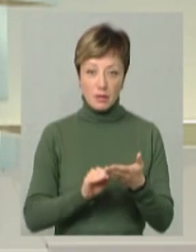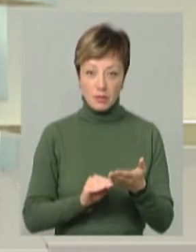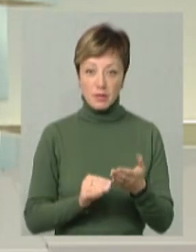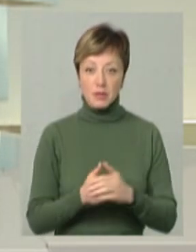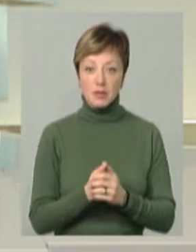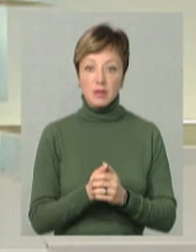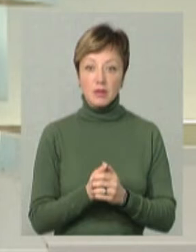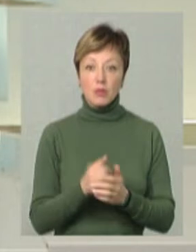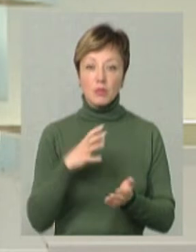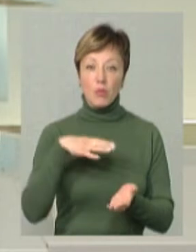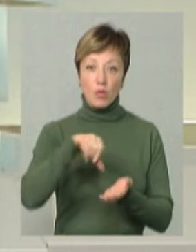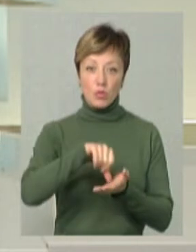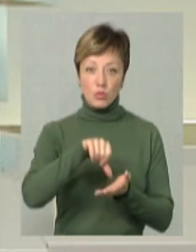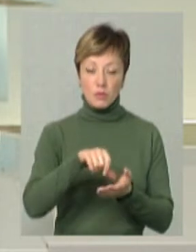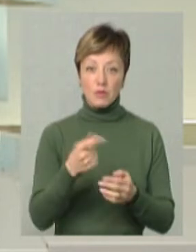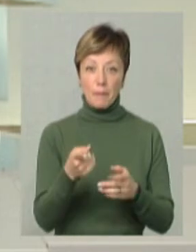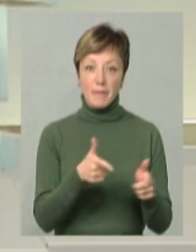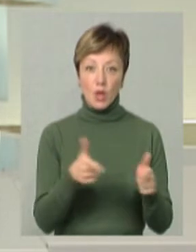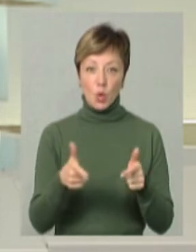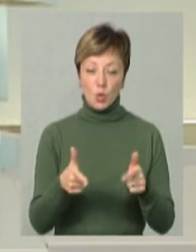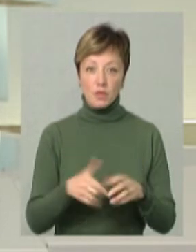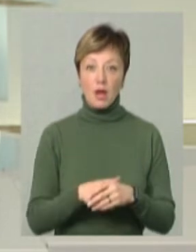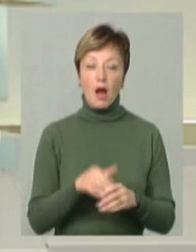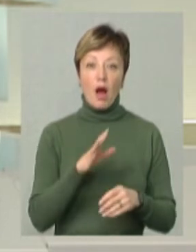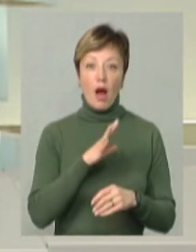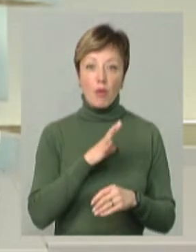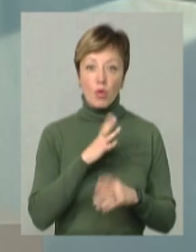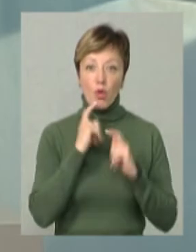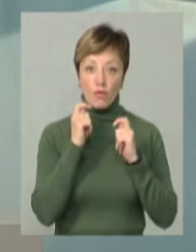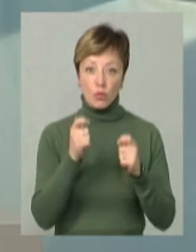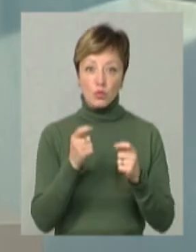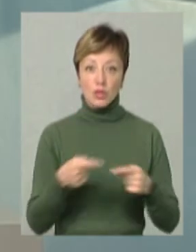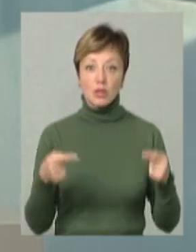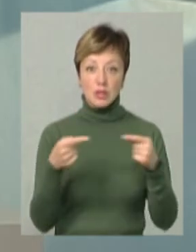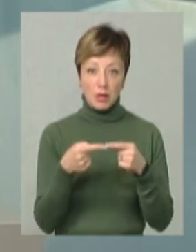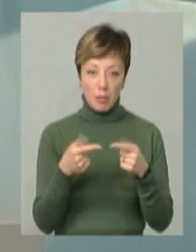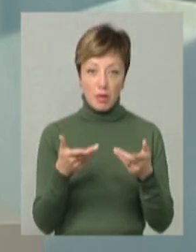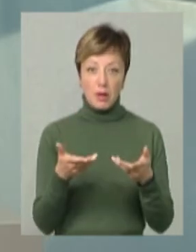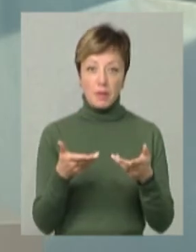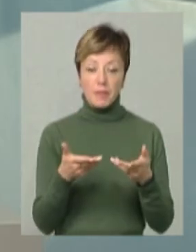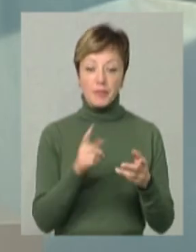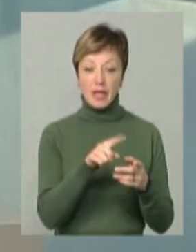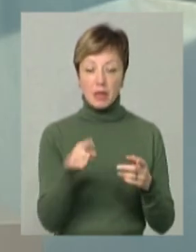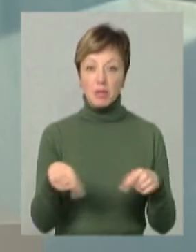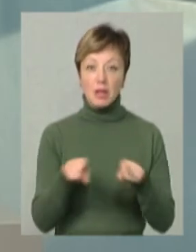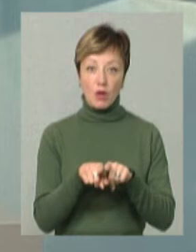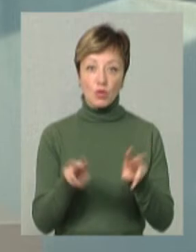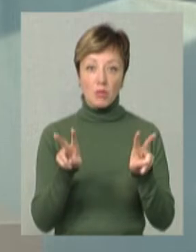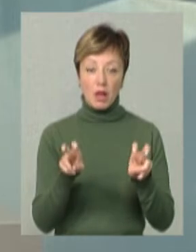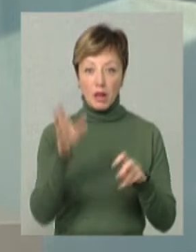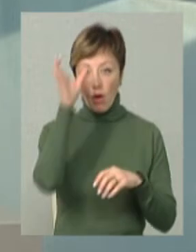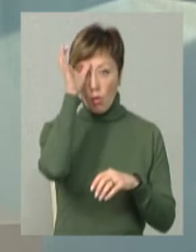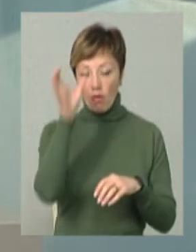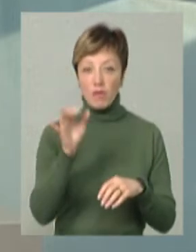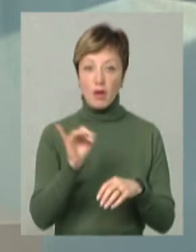якби приймали безпосередню участь у її підготовці. Тому було вручено саме їм. Також у номінації